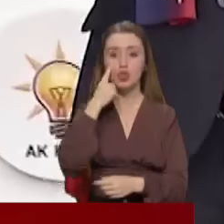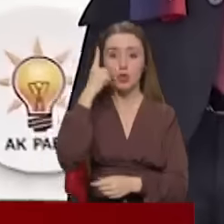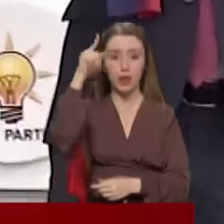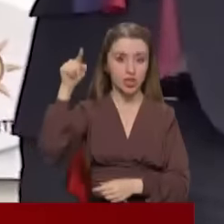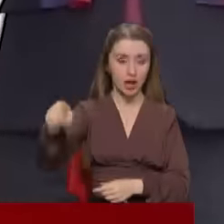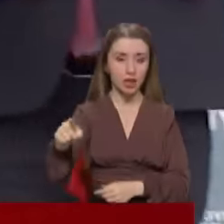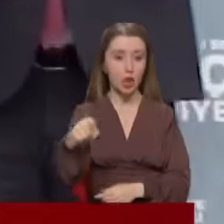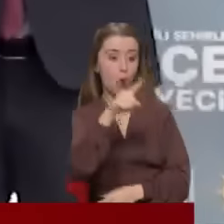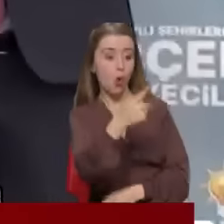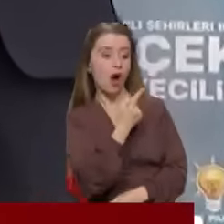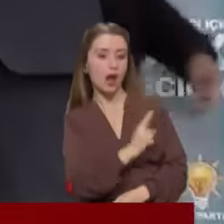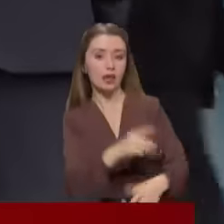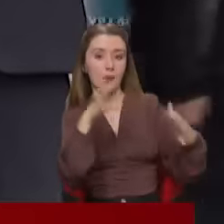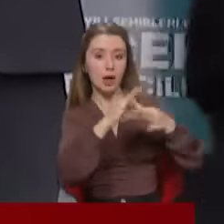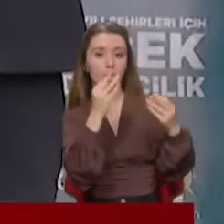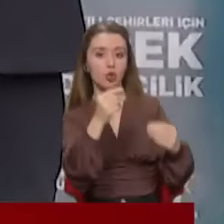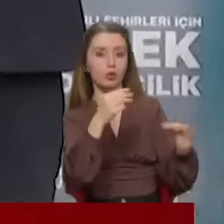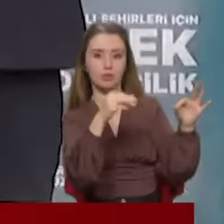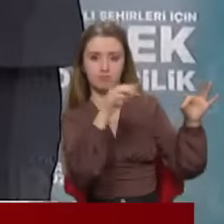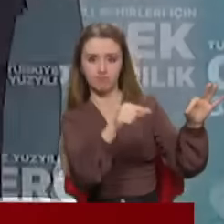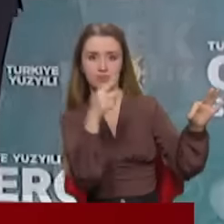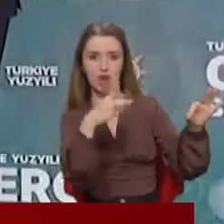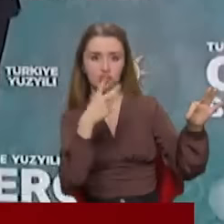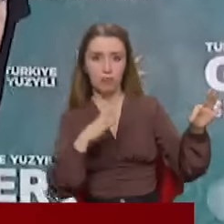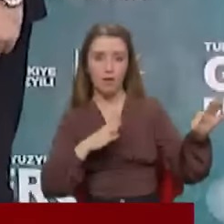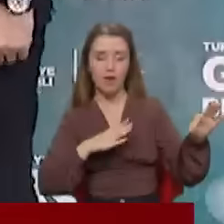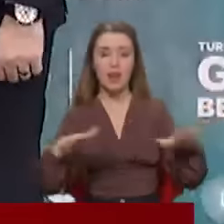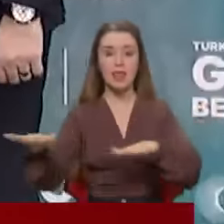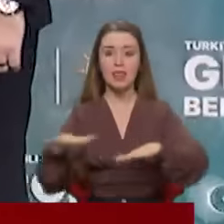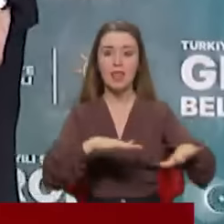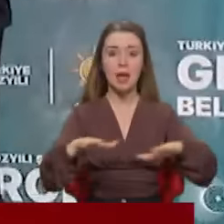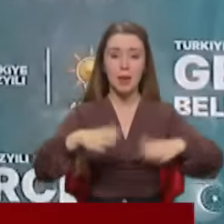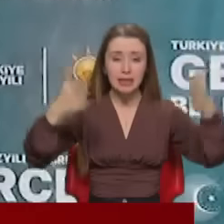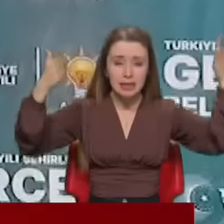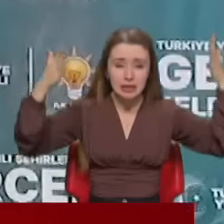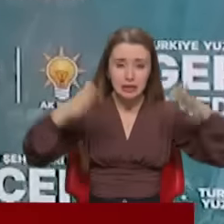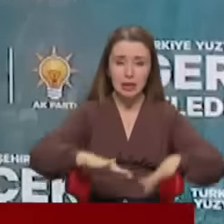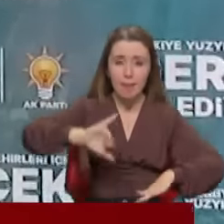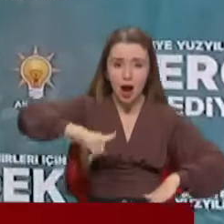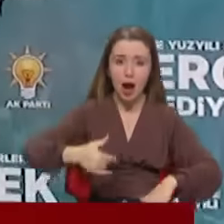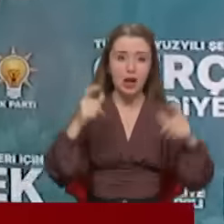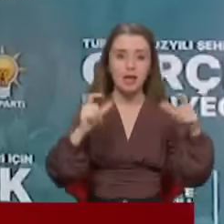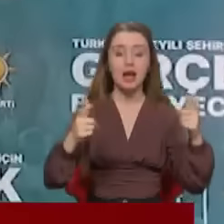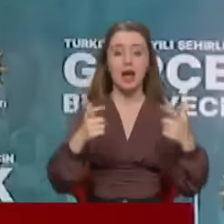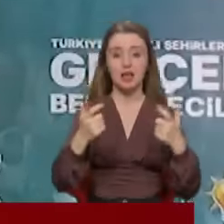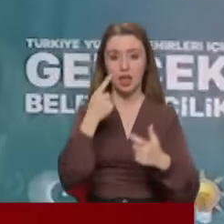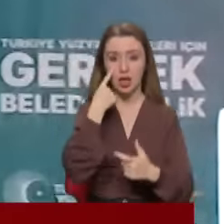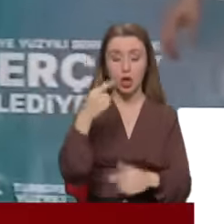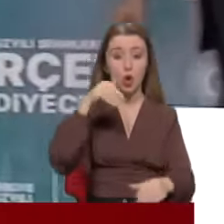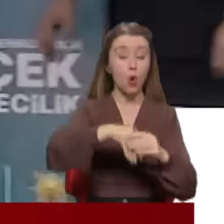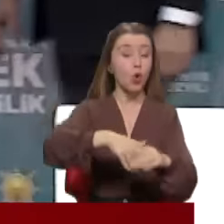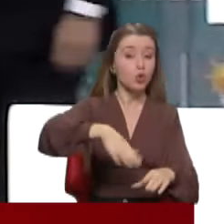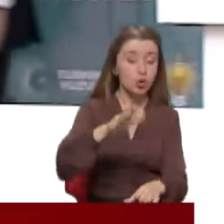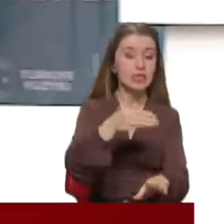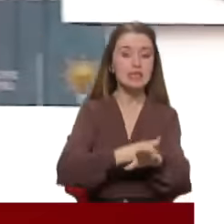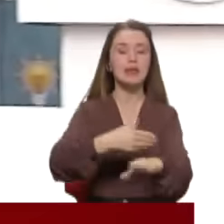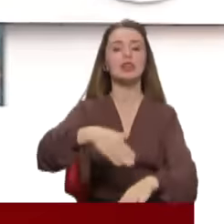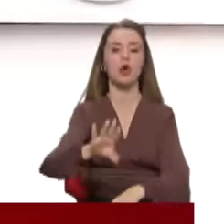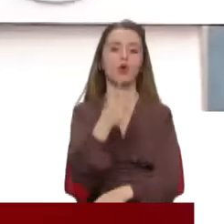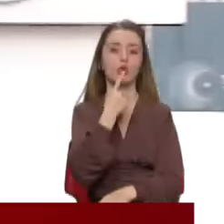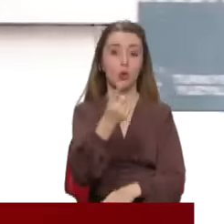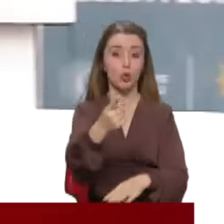cumhurbaşkanının elinin üzerinde olduğu bir aday açıklaması. Depremde yıkımın en ağır olduğu Hatay'da o yoksa hizmet de yok